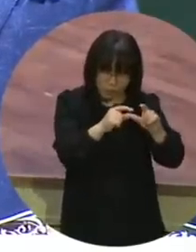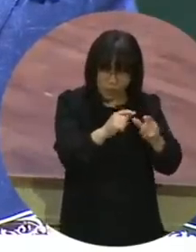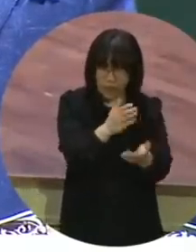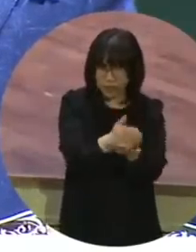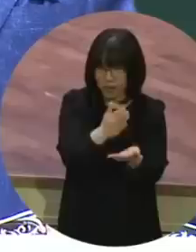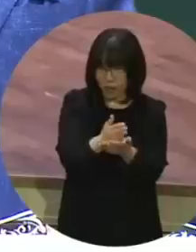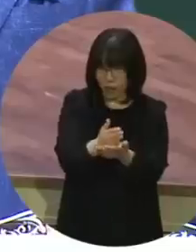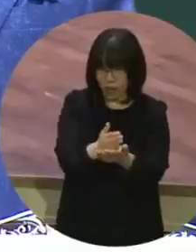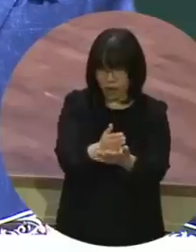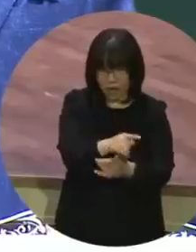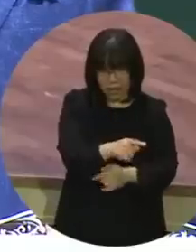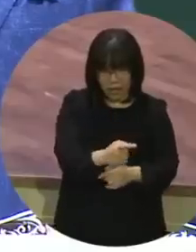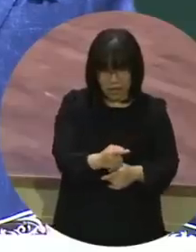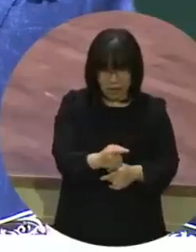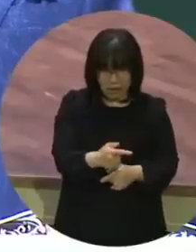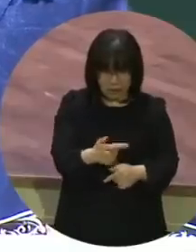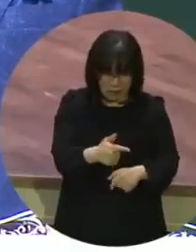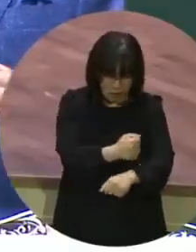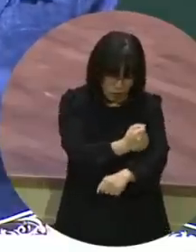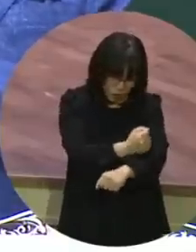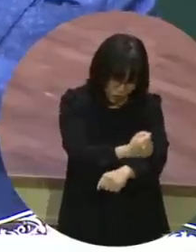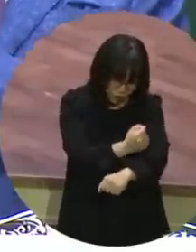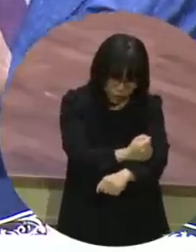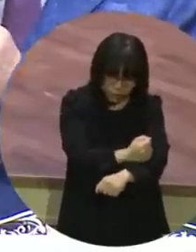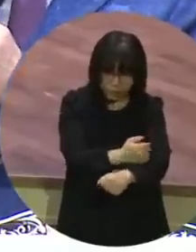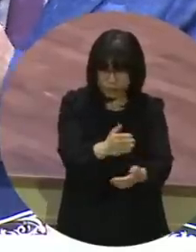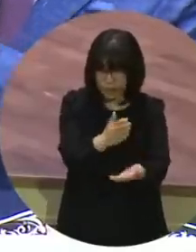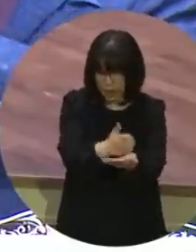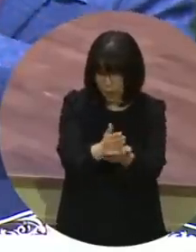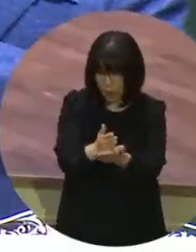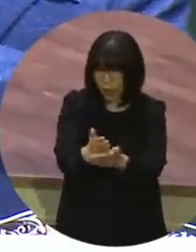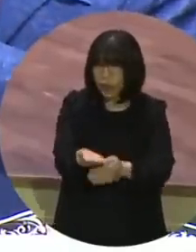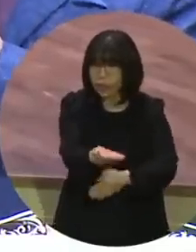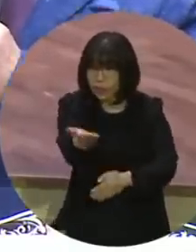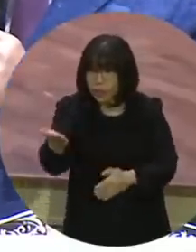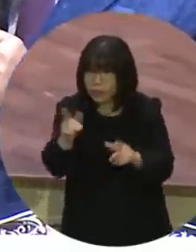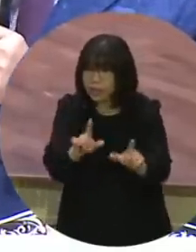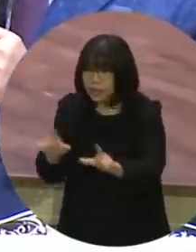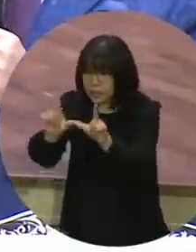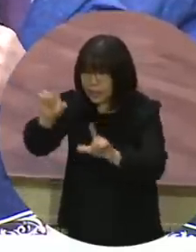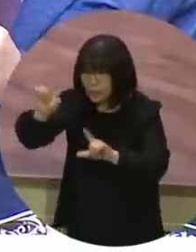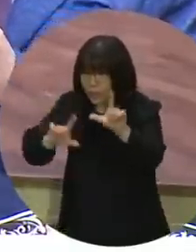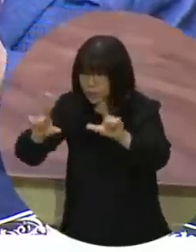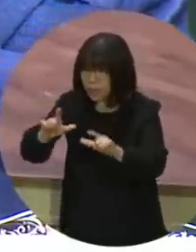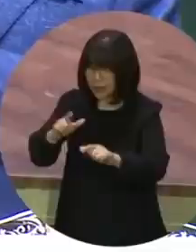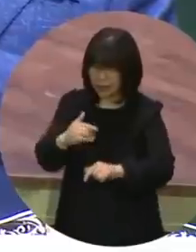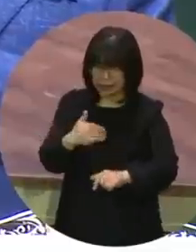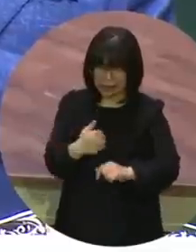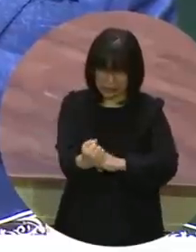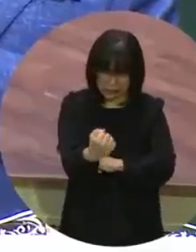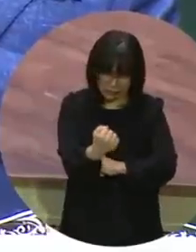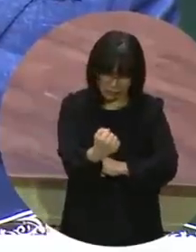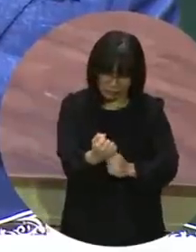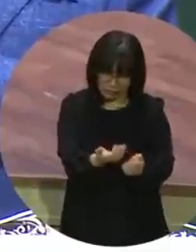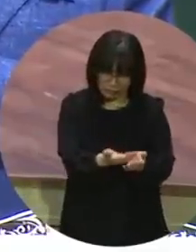맨날 고생스럽지. 자, 이제는 여러분 삶을요, 내 스케일 가지고 아무것도 안 돼. 평생